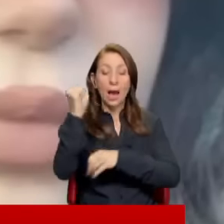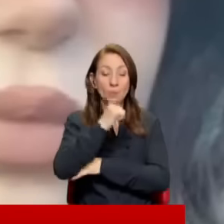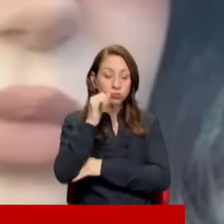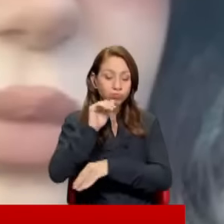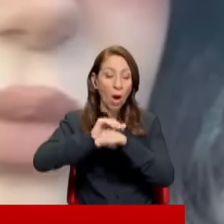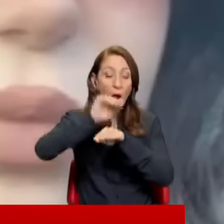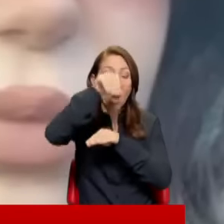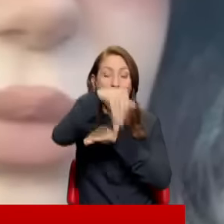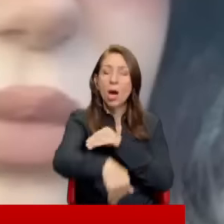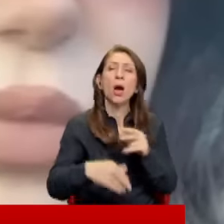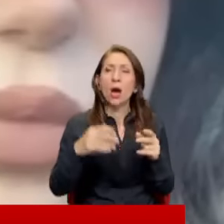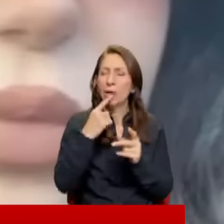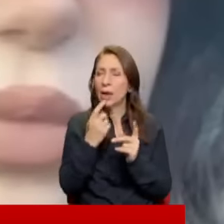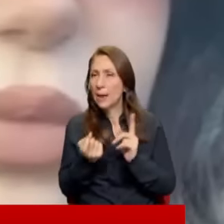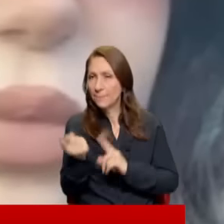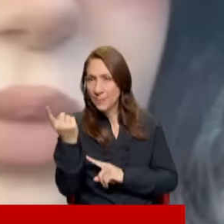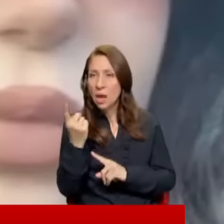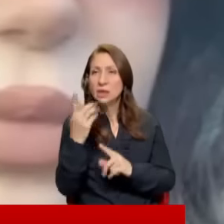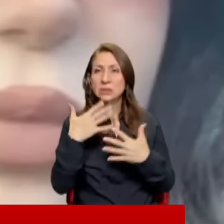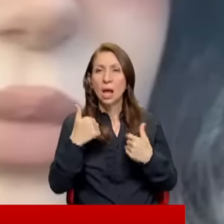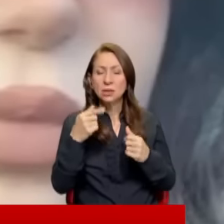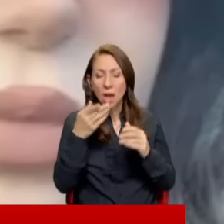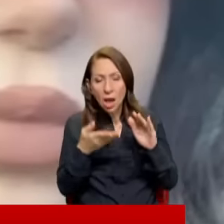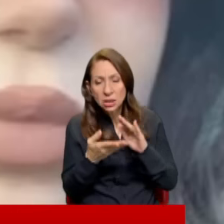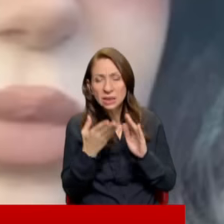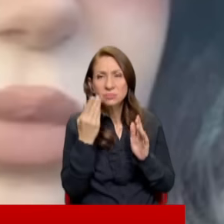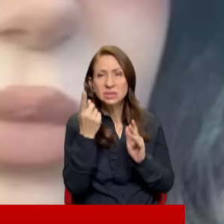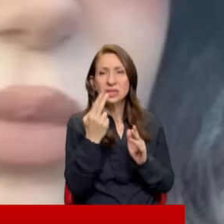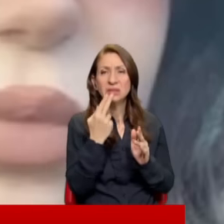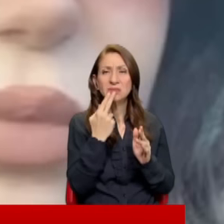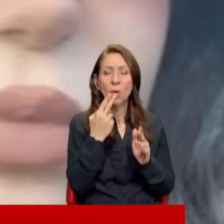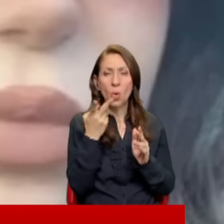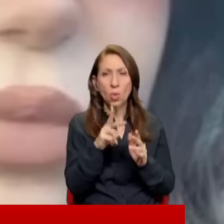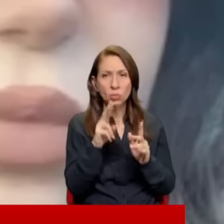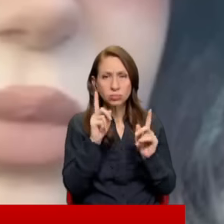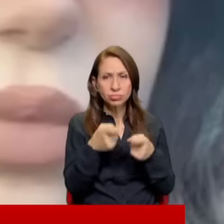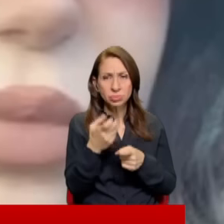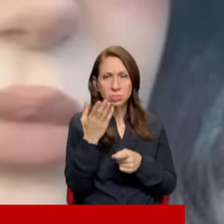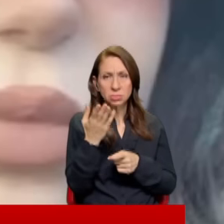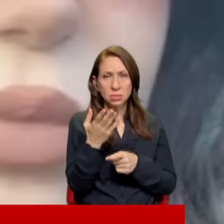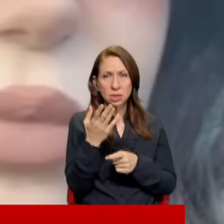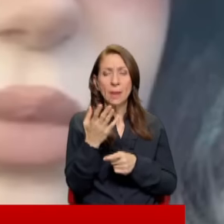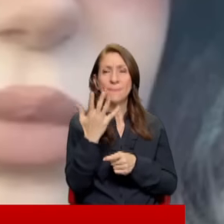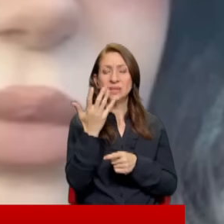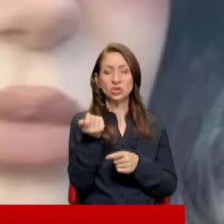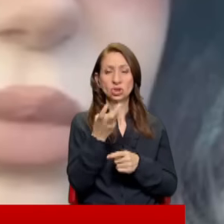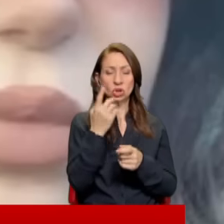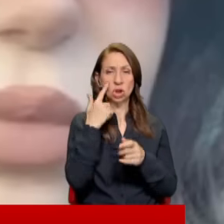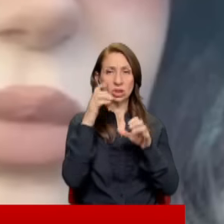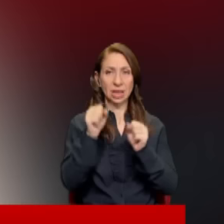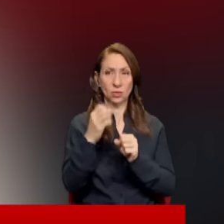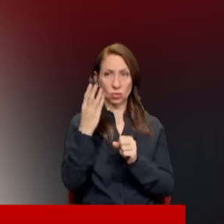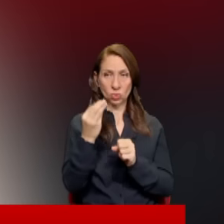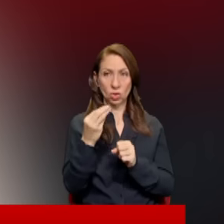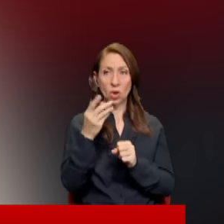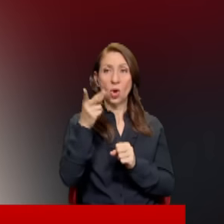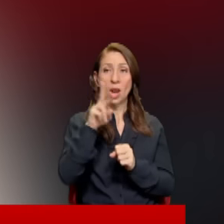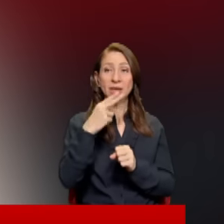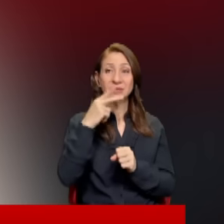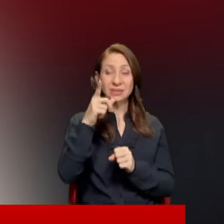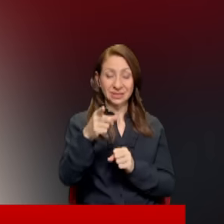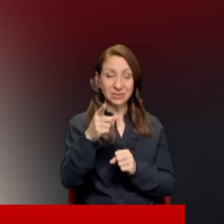ihbarı alan polis ve sağlık ekipleri aracın altında genç bir kadının cansız bedeniyle karşılaştı beş kişi gözaltına alındı cansız